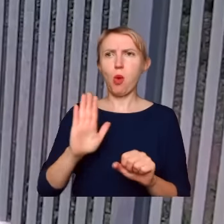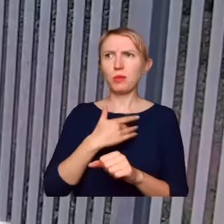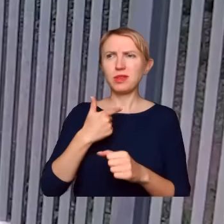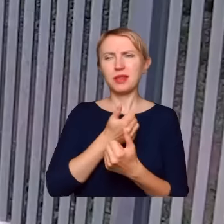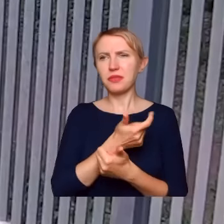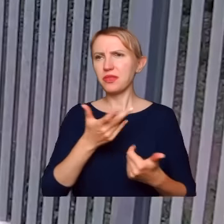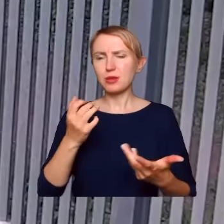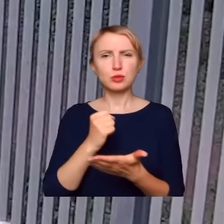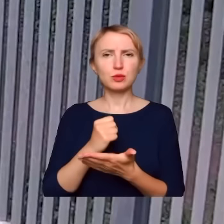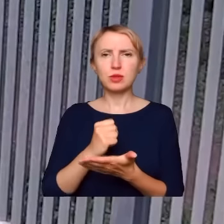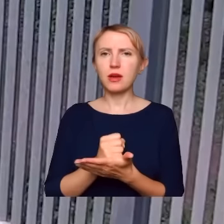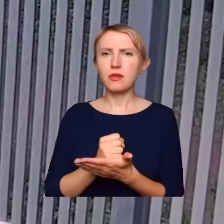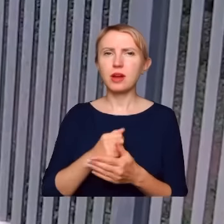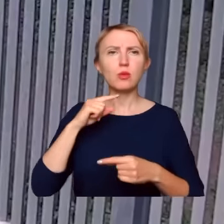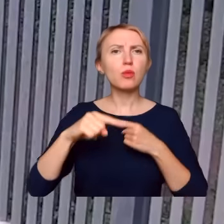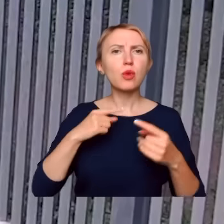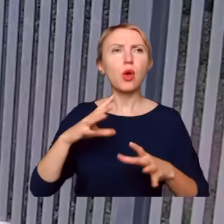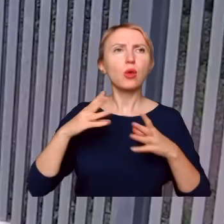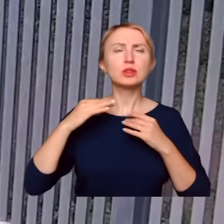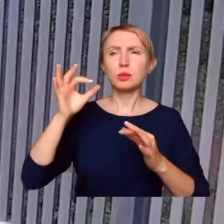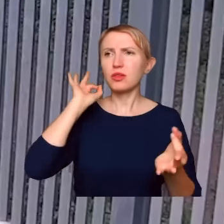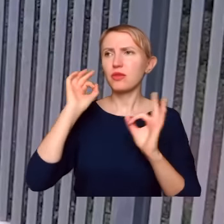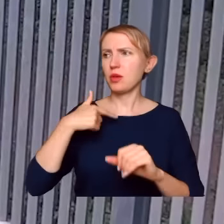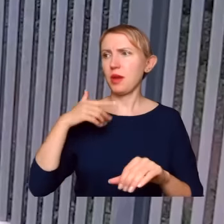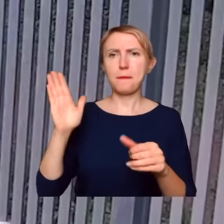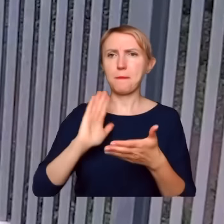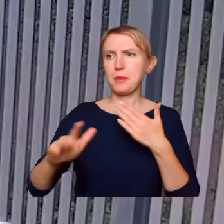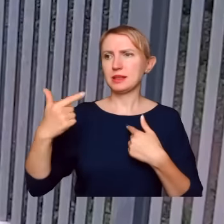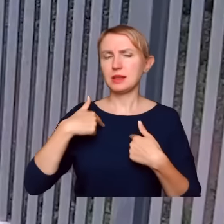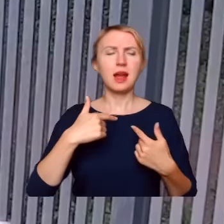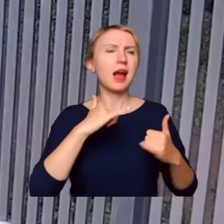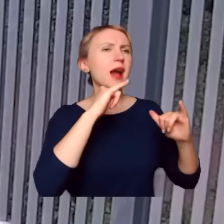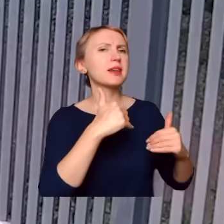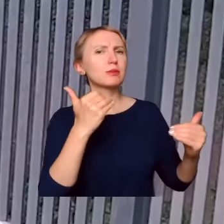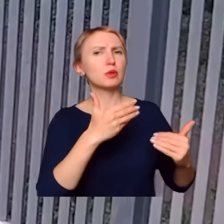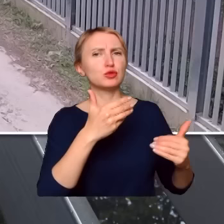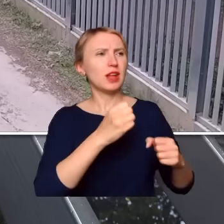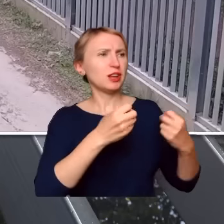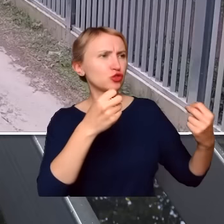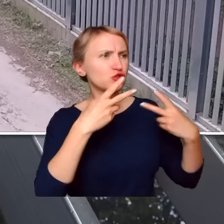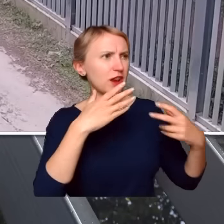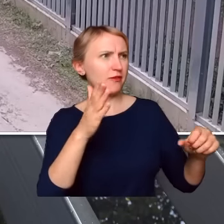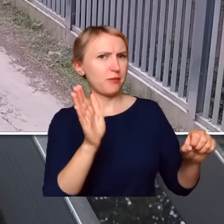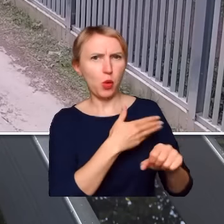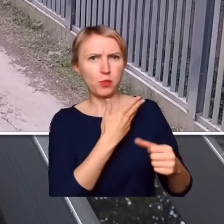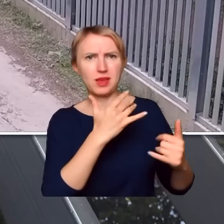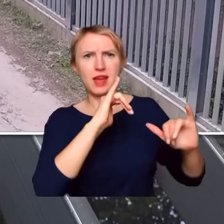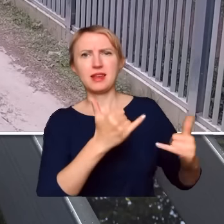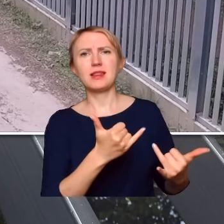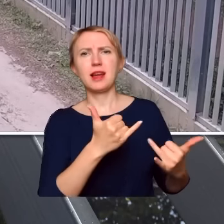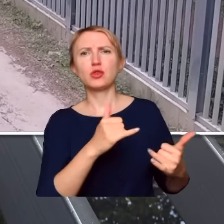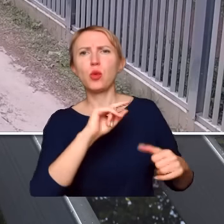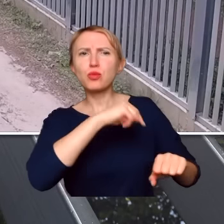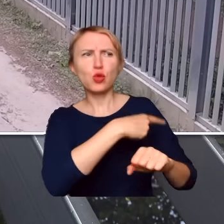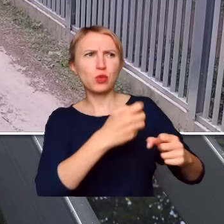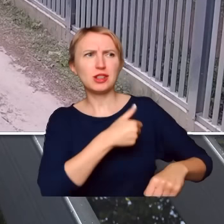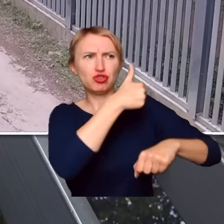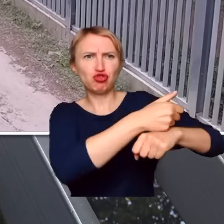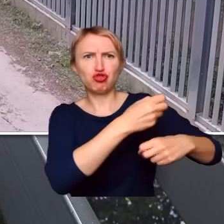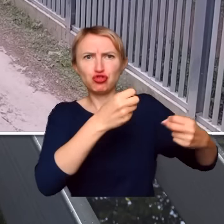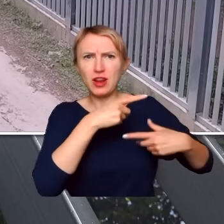w procesie otrzymywania informacji o ustaleniach. Ale jak można pomijać przełożonego? Pan jest przełożonym tych prokuratorów. Czy oni po